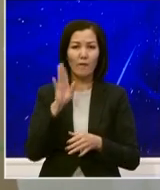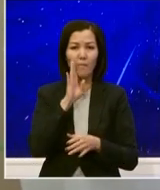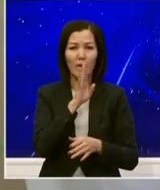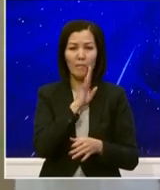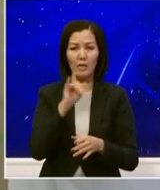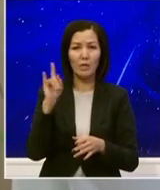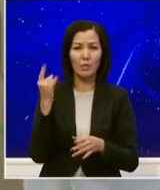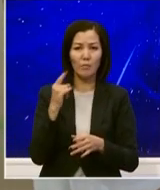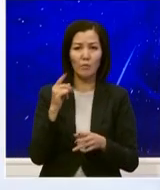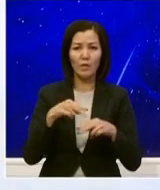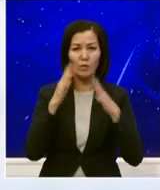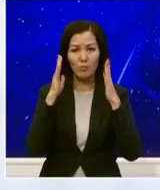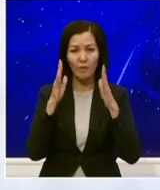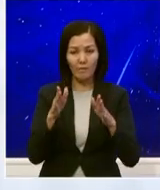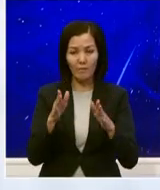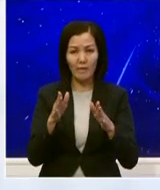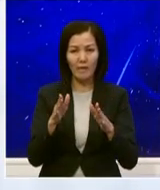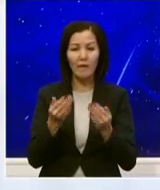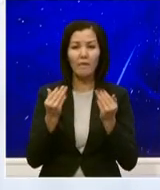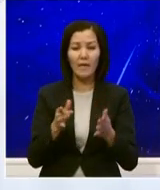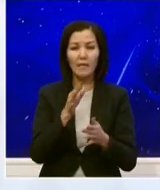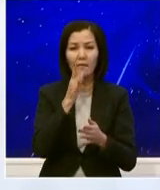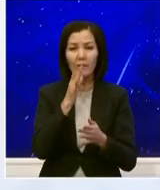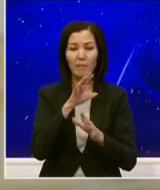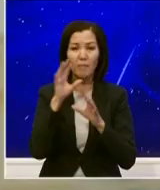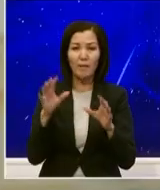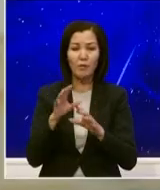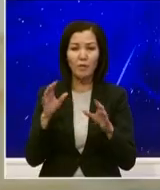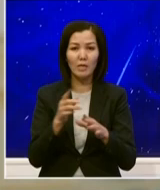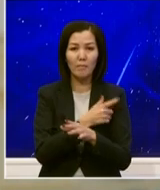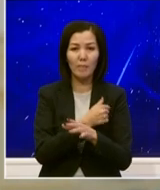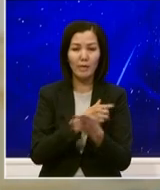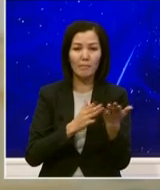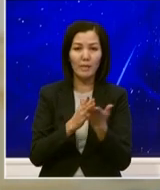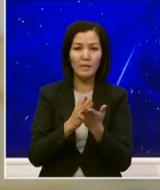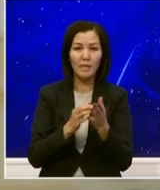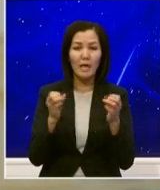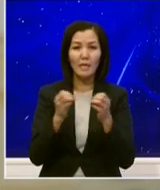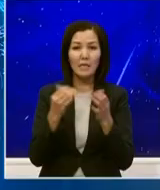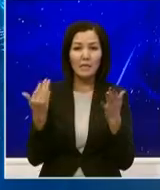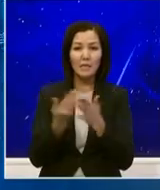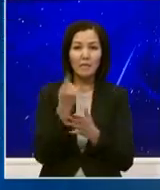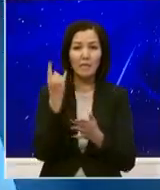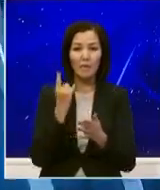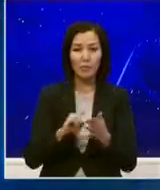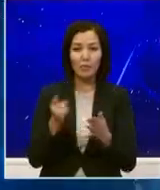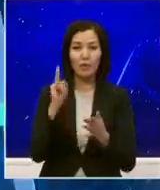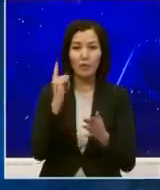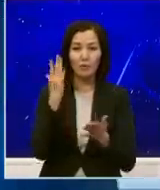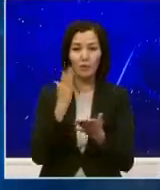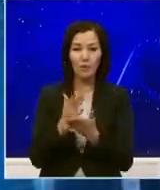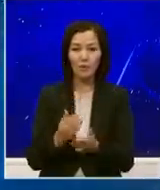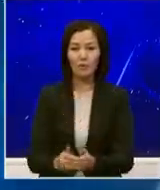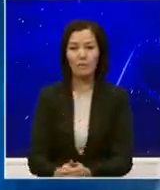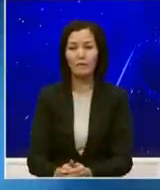отделении патологии уделяется особое внимание. В настоящее время на попечении медперсонала здесь находятся 10 новорожденных. Гульмира